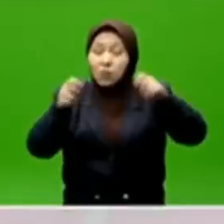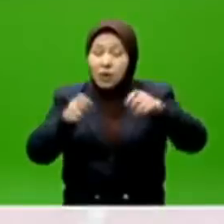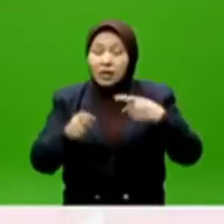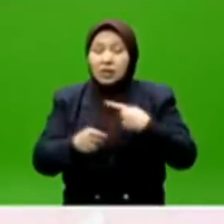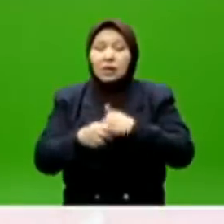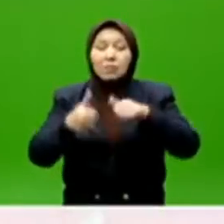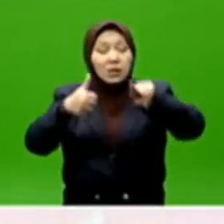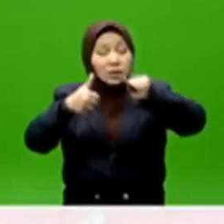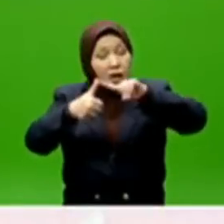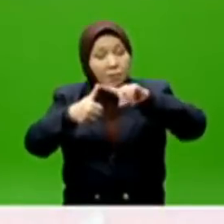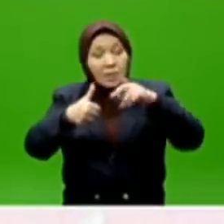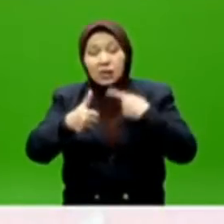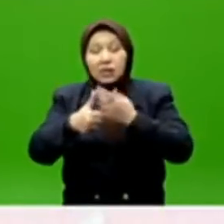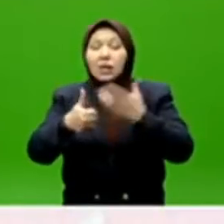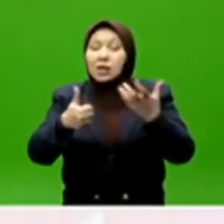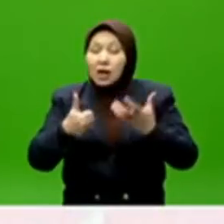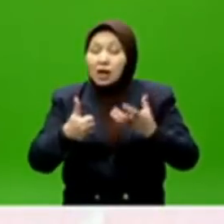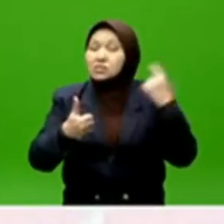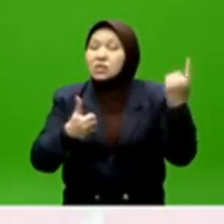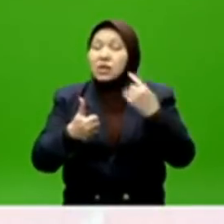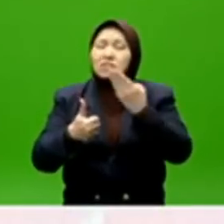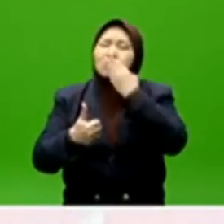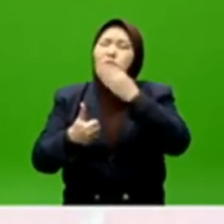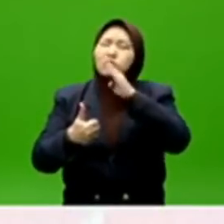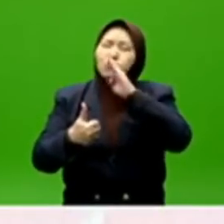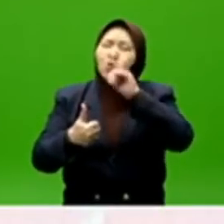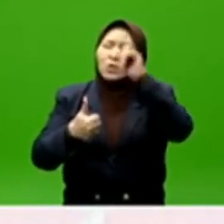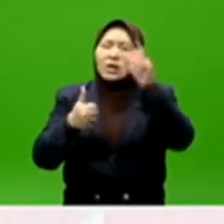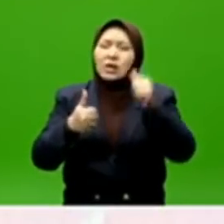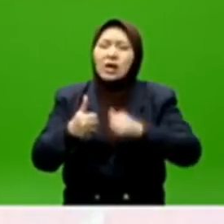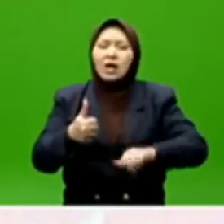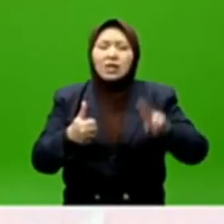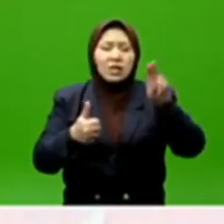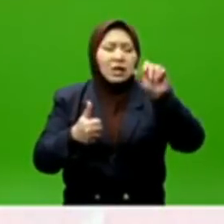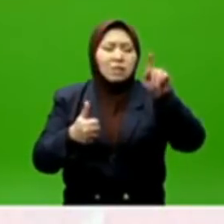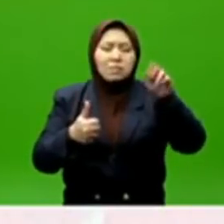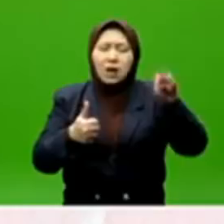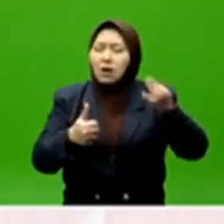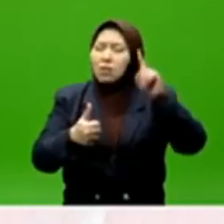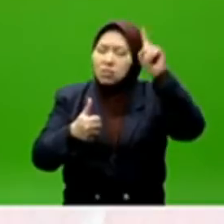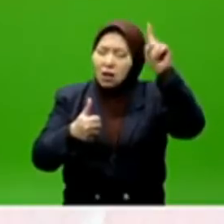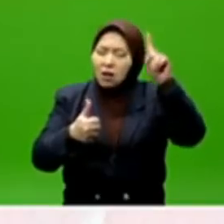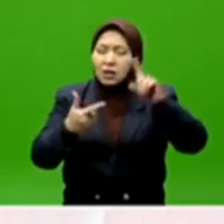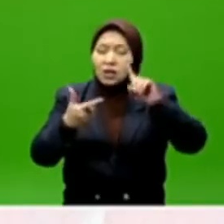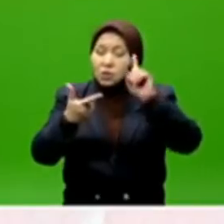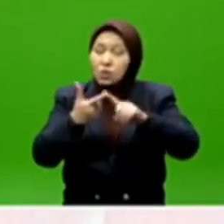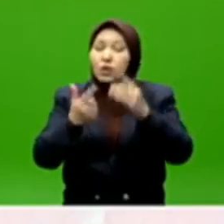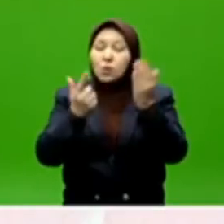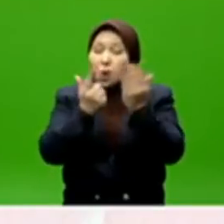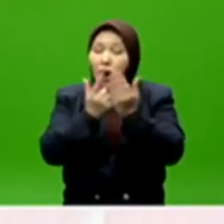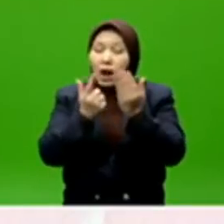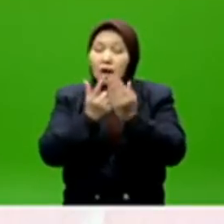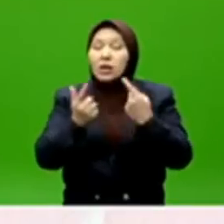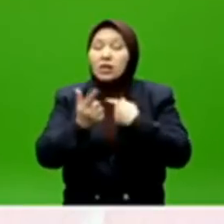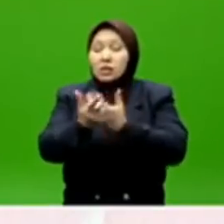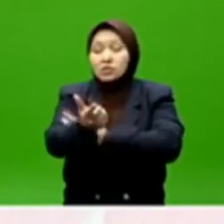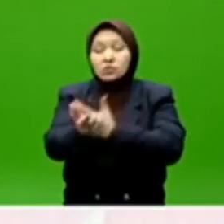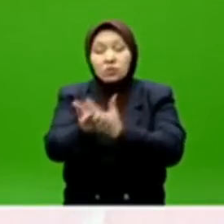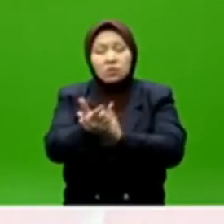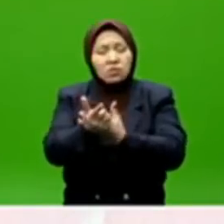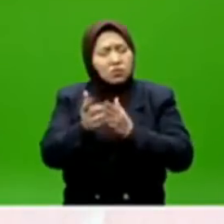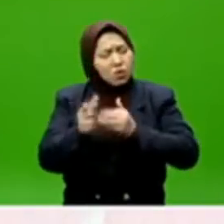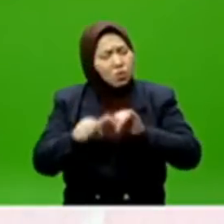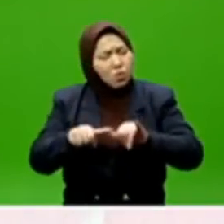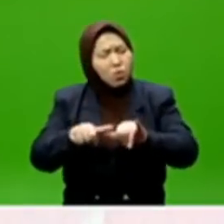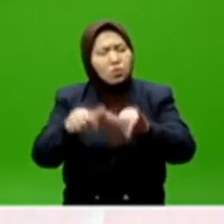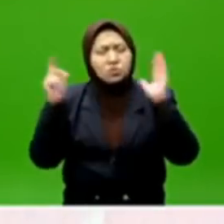pertama, kita ingin sentiasa bersyukur dengan nikmat Allah dan tidak menzaliminya. Yang kedua, doakan zuriat kita istiqamah untuk solat